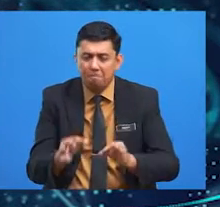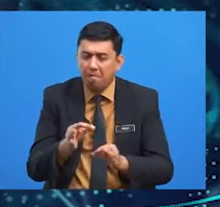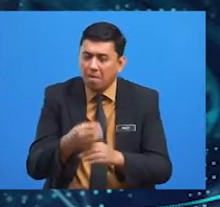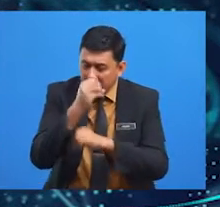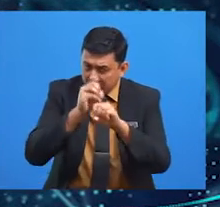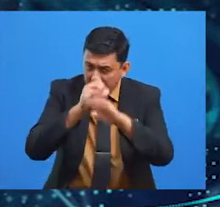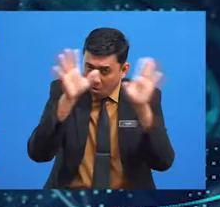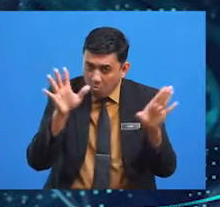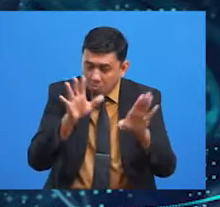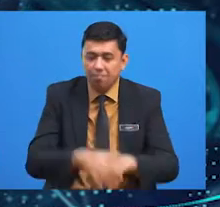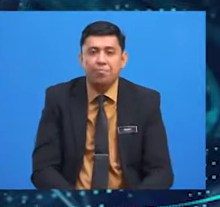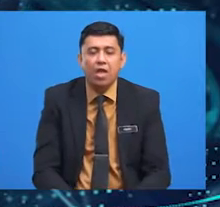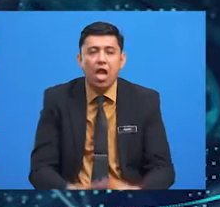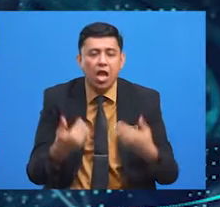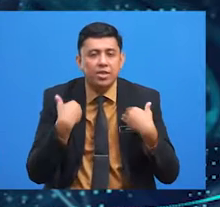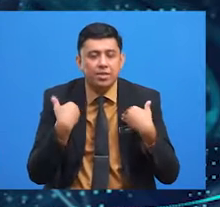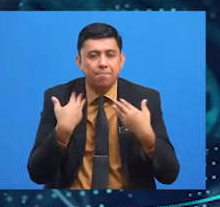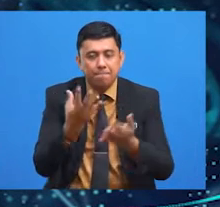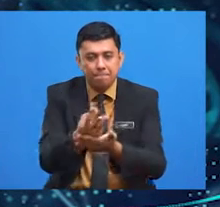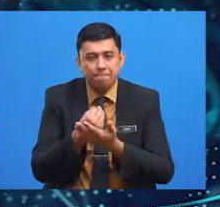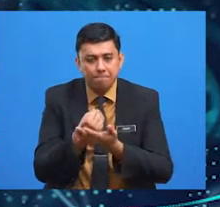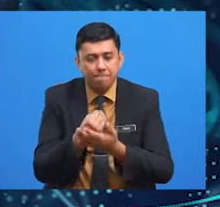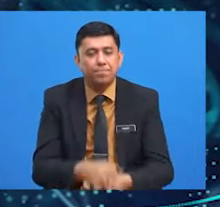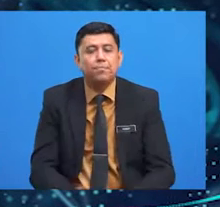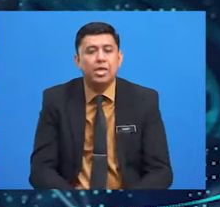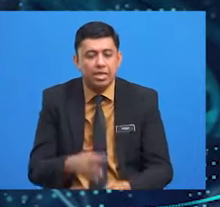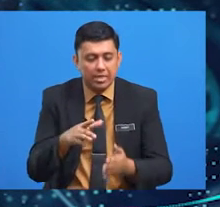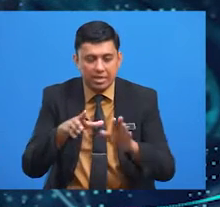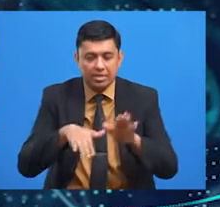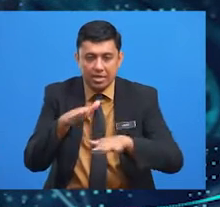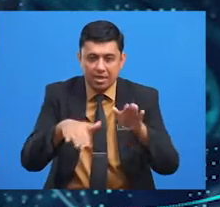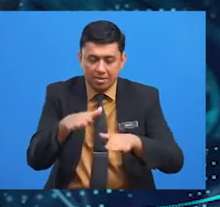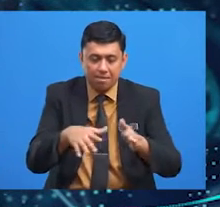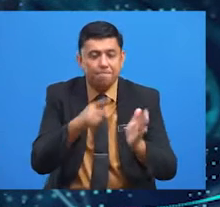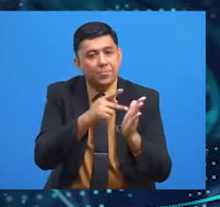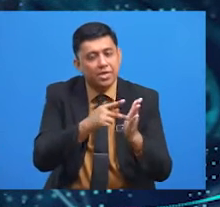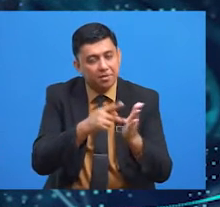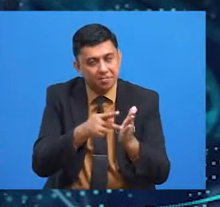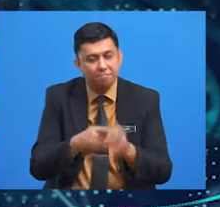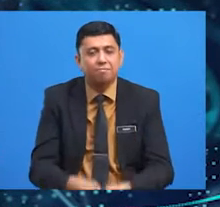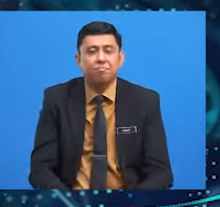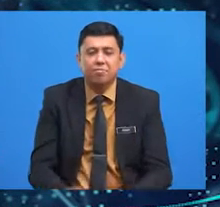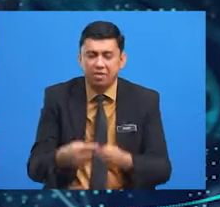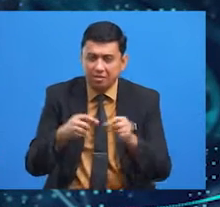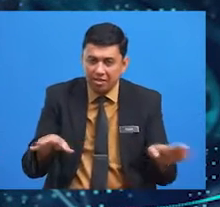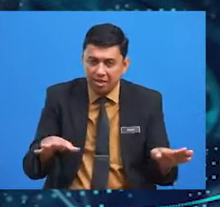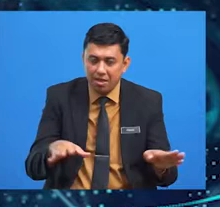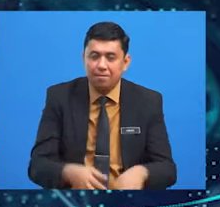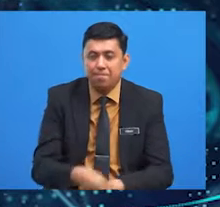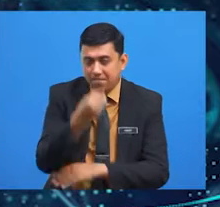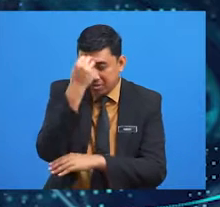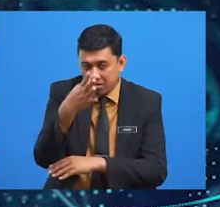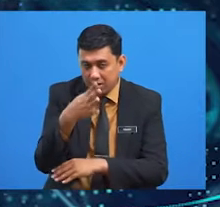menerangkan konsep keanjalan harga permintaan dan langkah-langkah pengiraan. Selain itu juga, saya telah